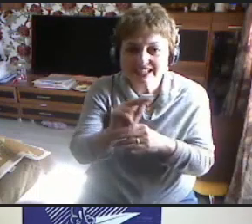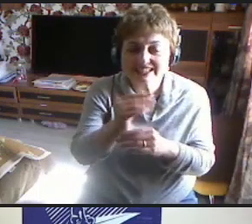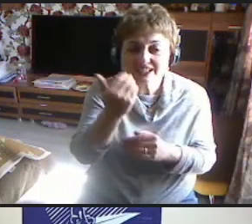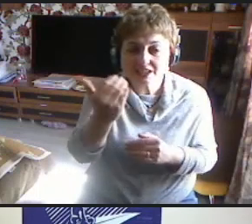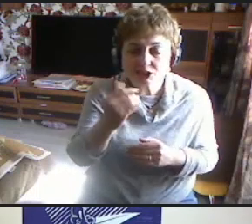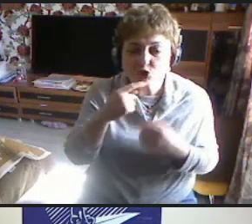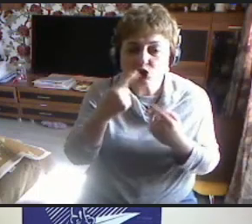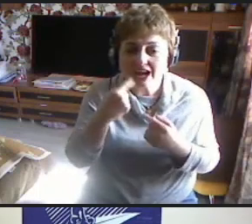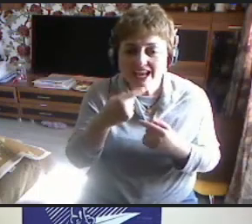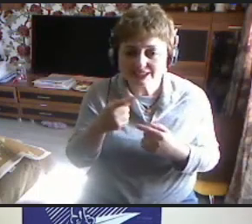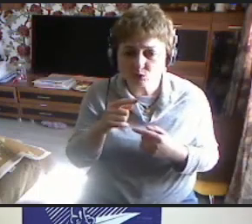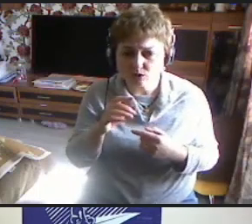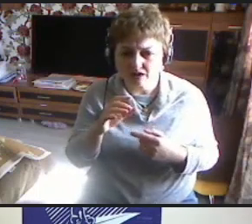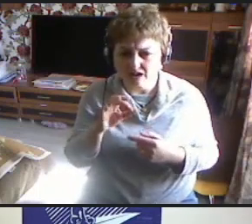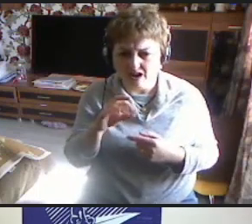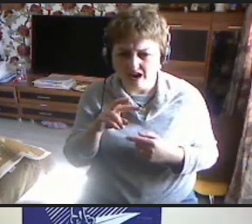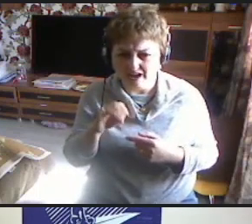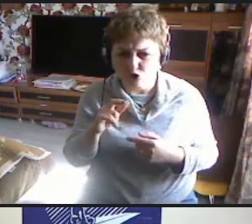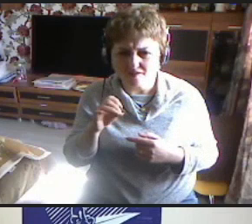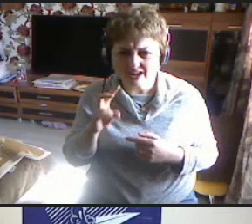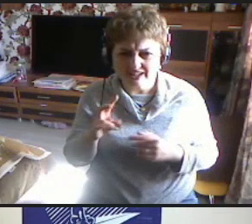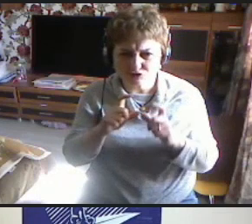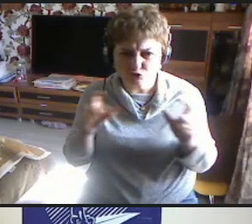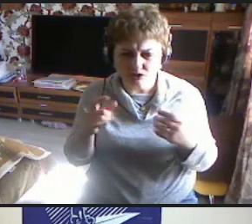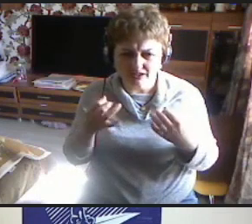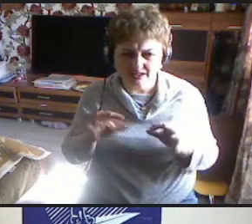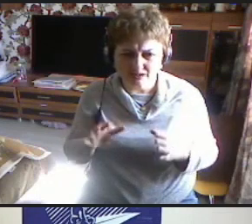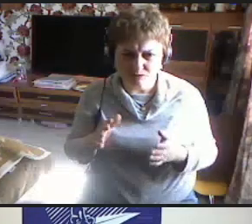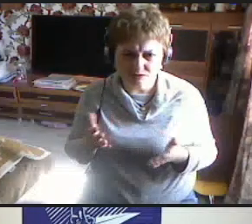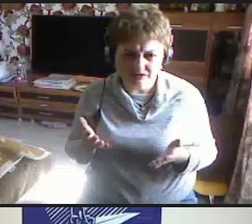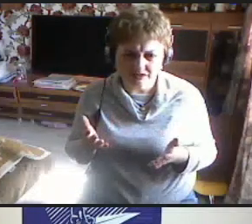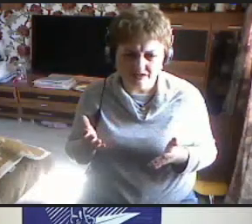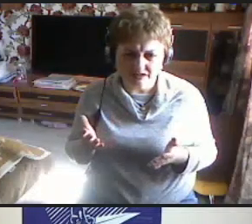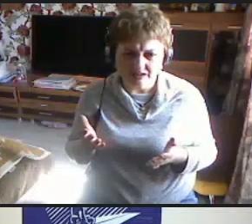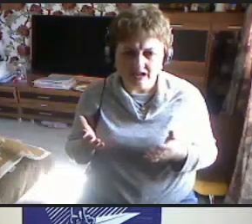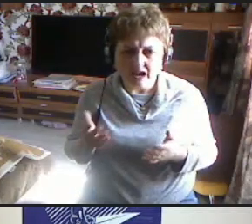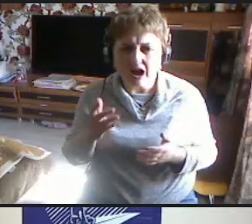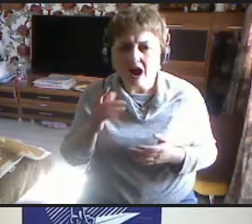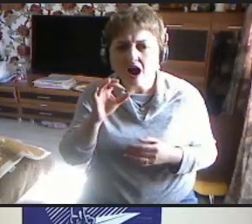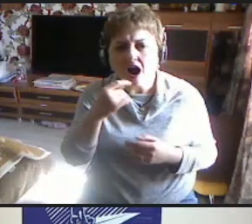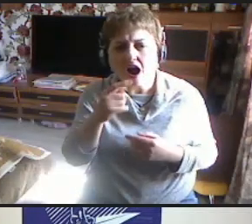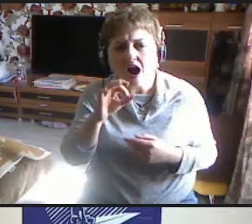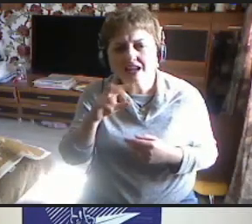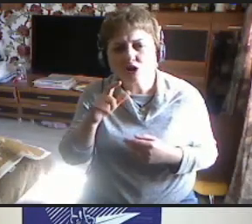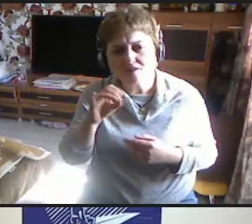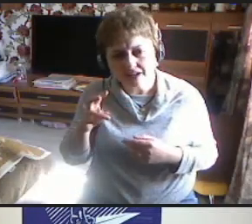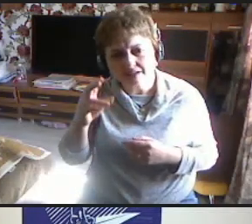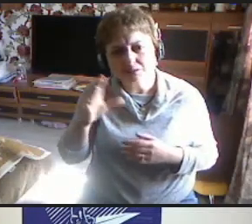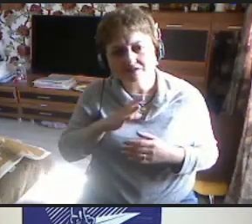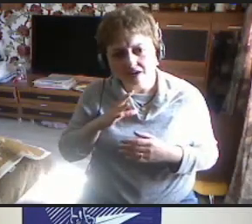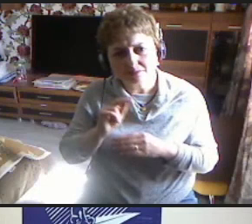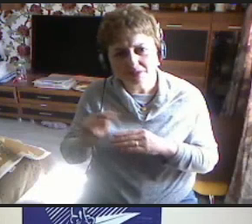Олигофренов в школу не допустят. Ну да, замечательно. А олигофрен педагогов? Может, тогда название как-то изменить,